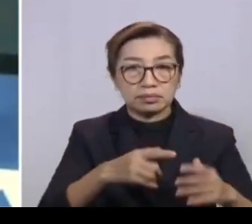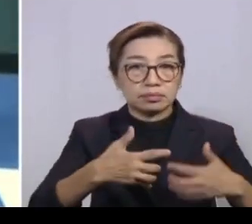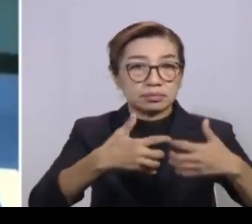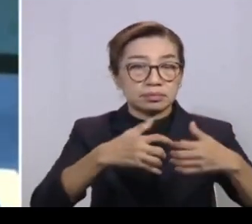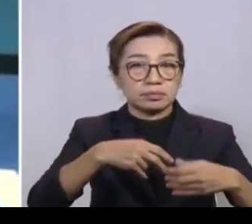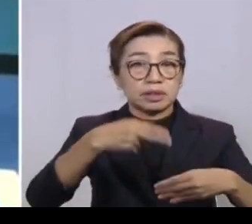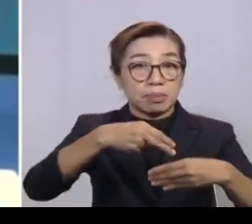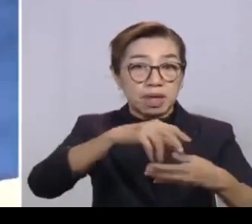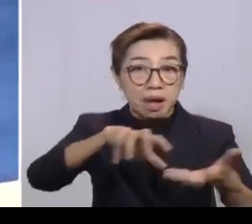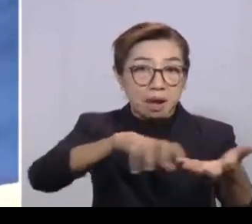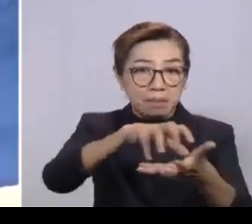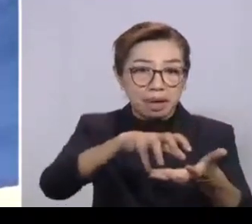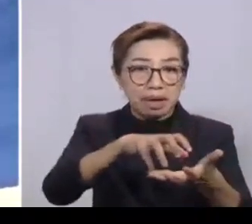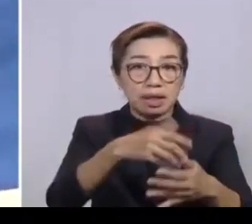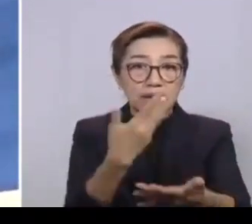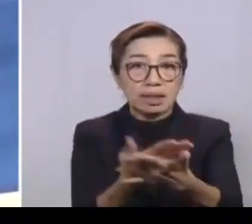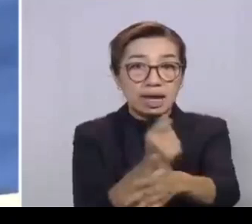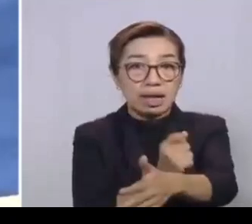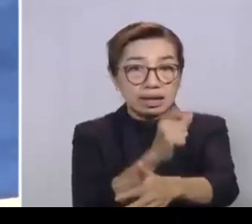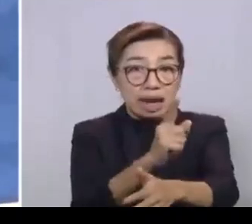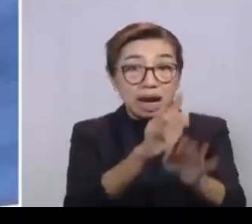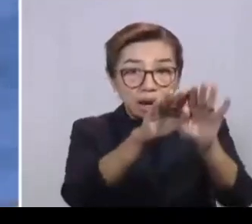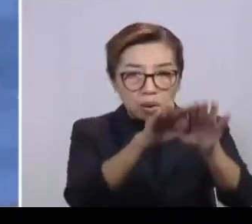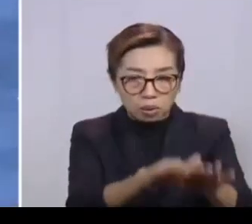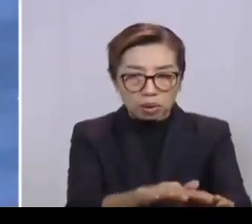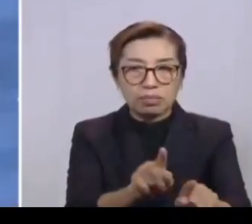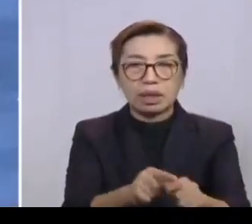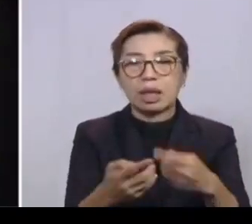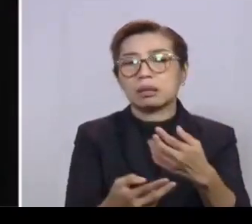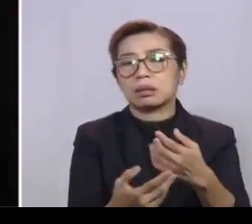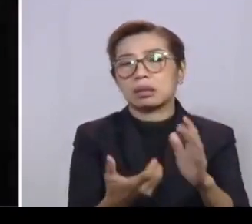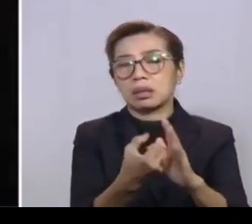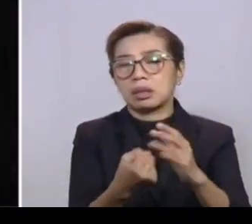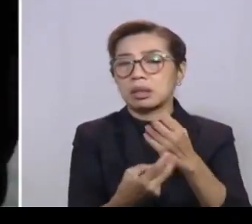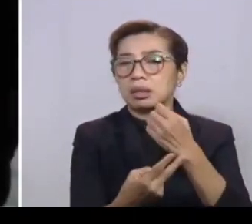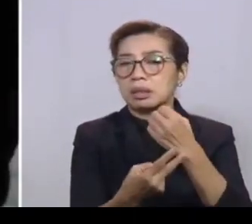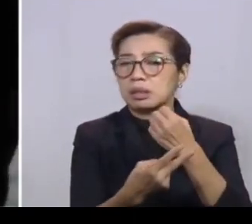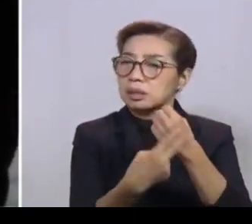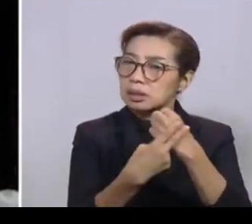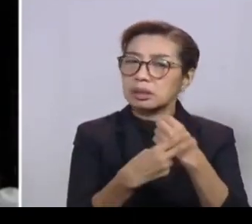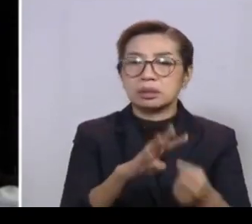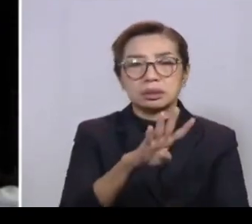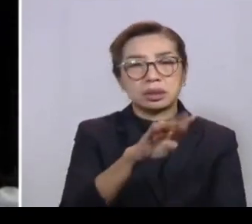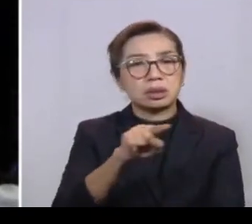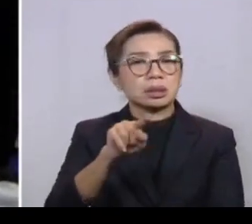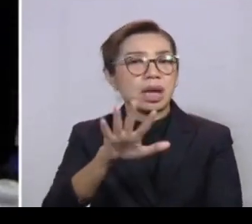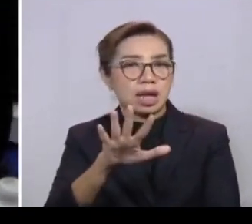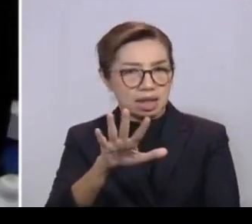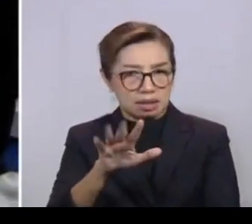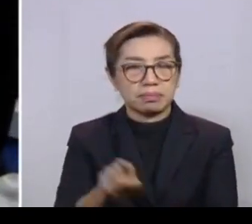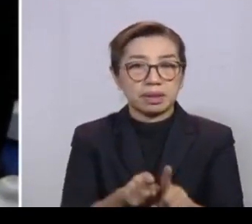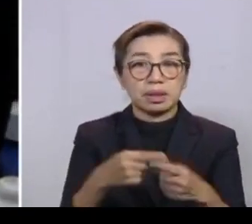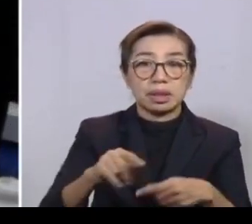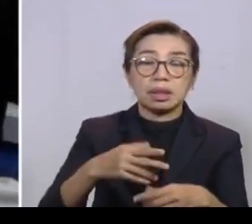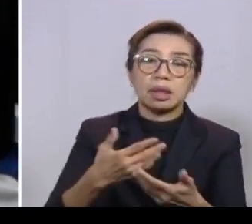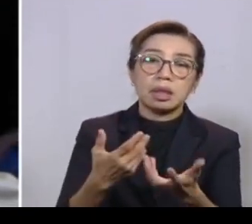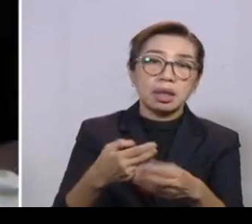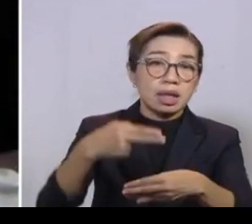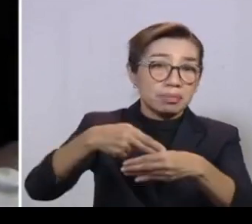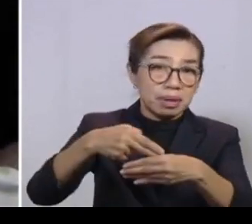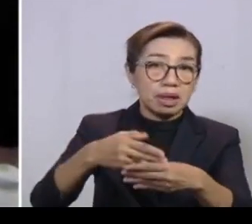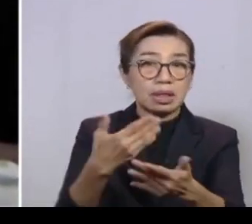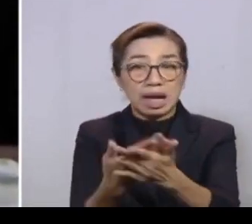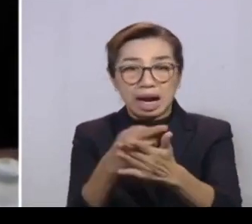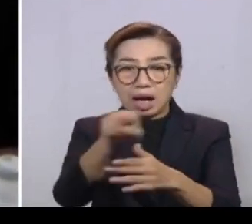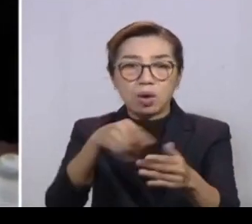ตัวลงตามราคาน้ำมันดิบดูไบเช่นกันมาอยู่ที่ 4-5เหรียญสหรัฐต่อบาร์เรลพร้อมกันนี้ราคาผลิตภัณฑ์ปิโตรเคมีก็คาด